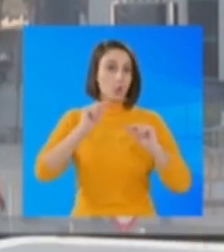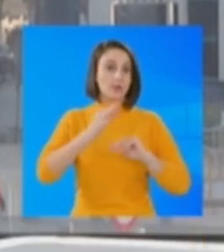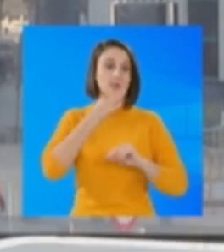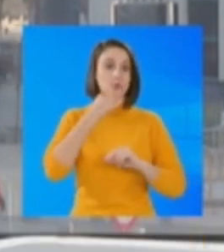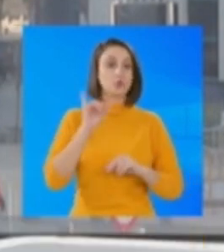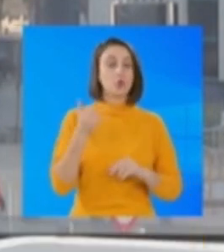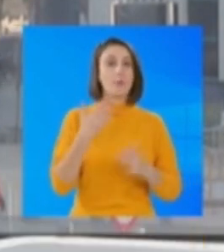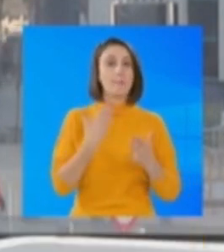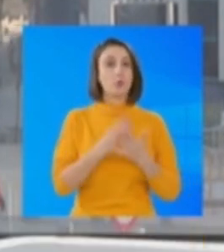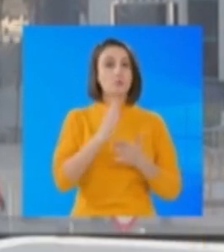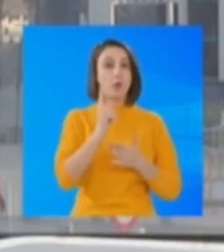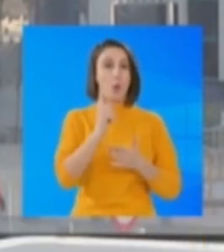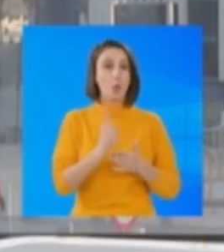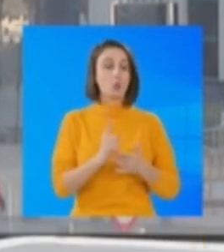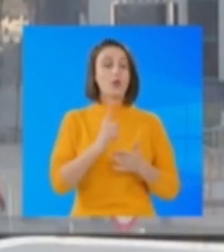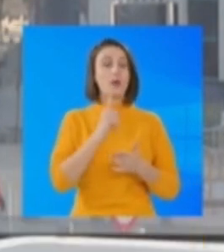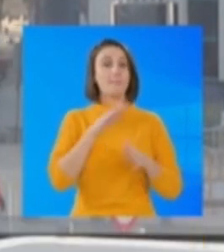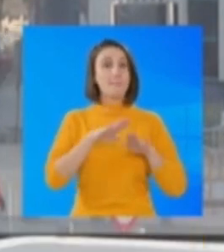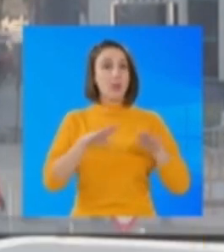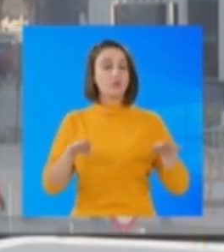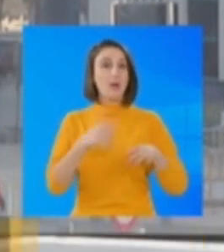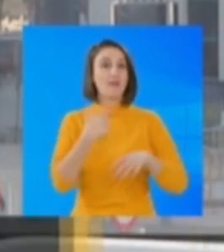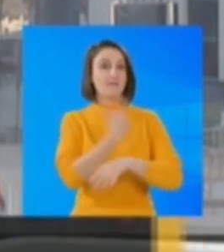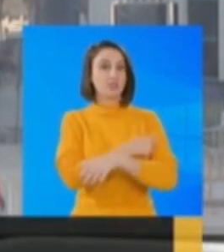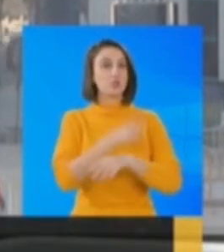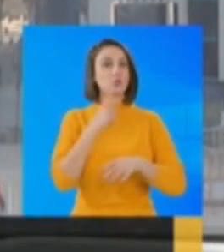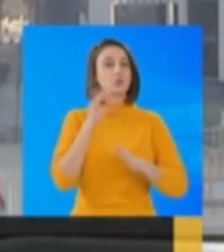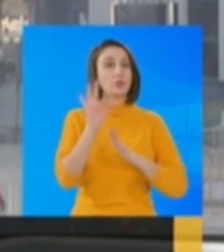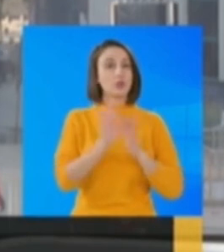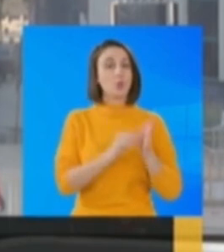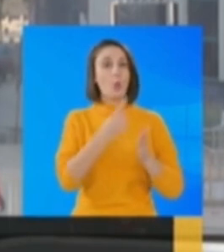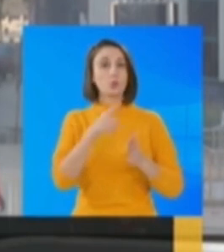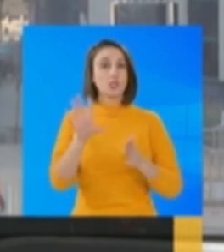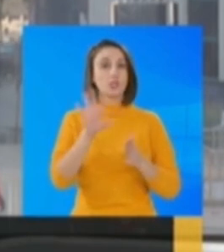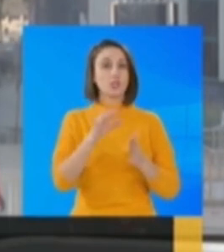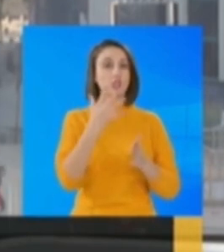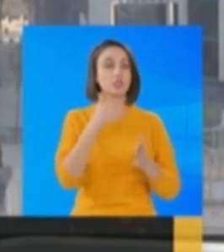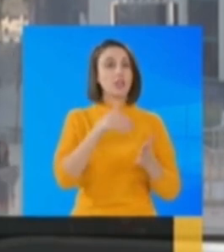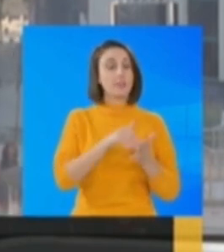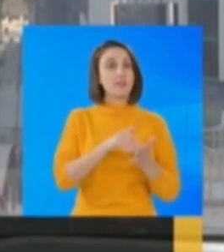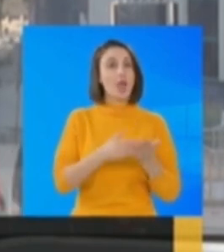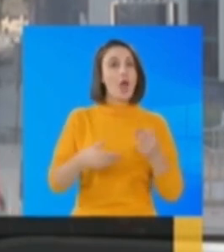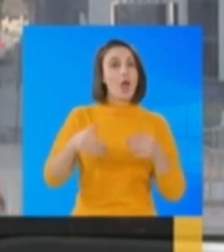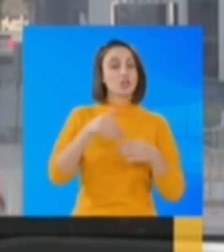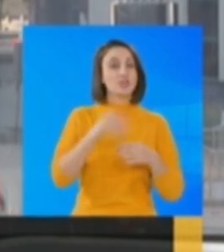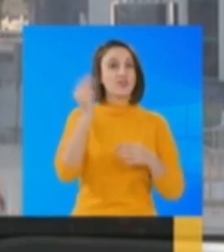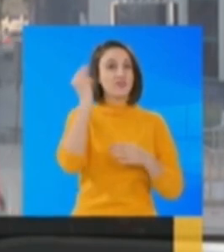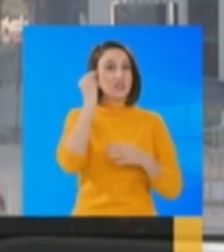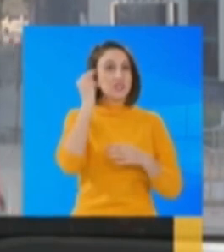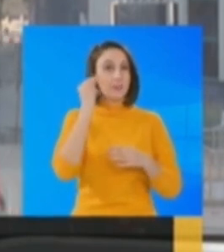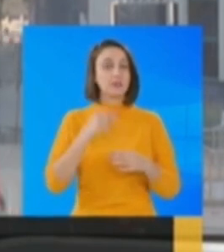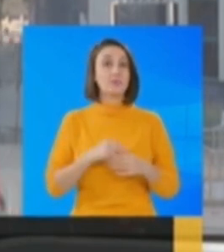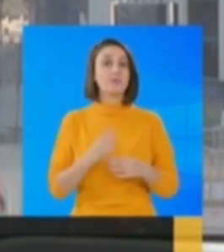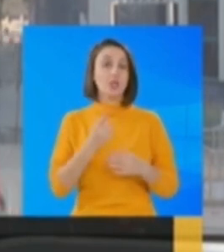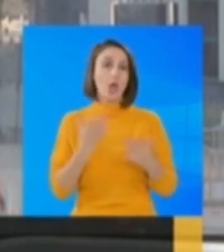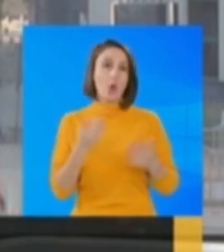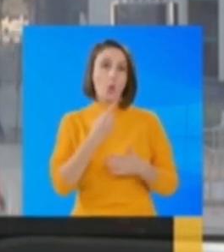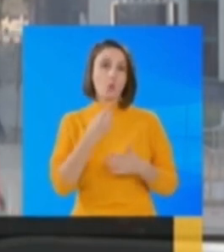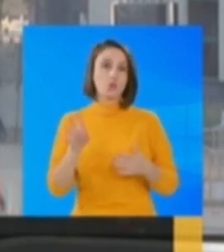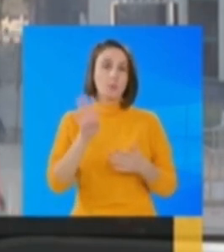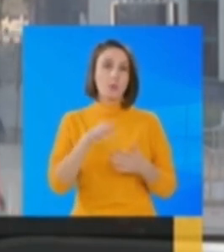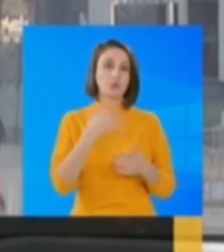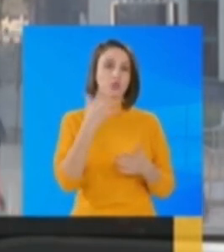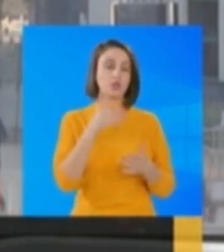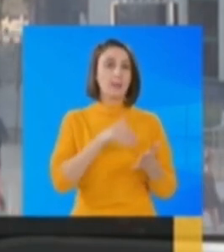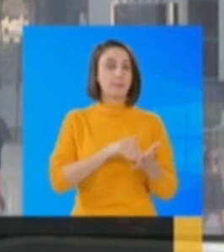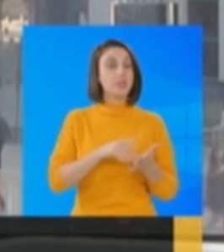Ministrul Educației a declarat joi pentru B1 TV că în platforma de vaccinare sunt înregistrați 155.000 de angajați din învățământ, din care